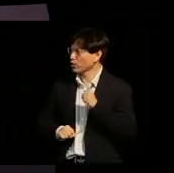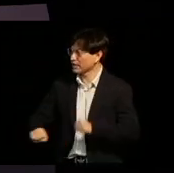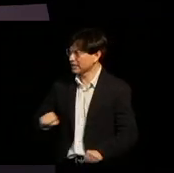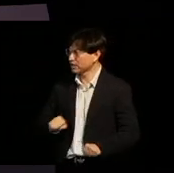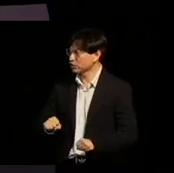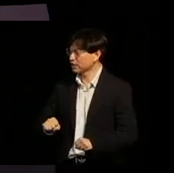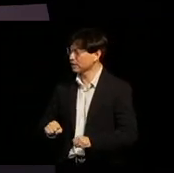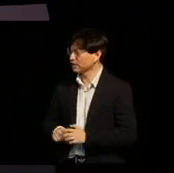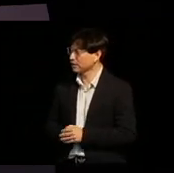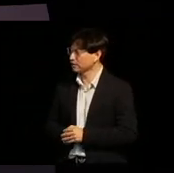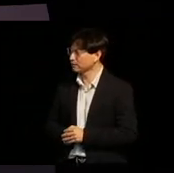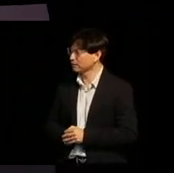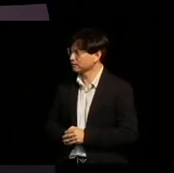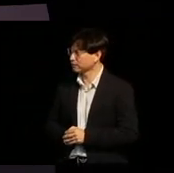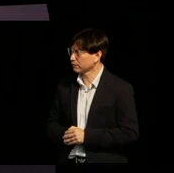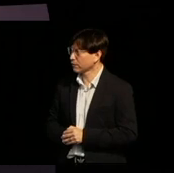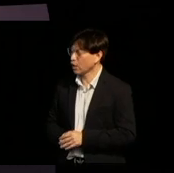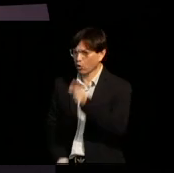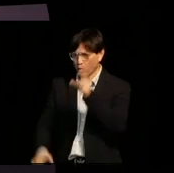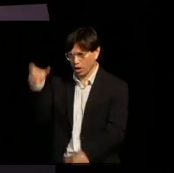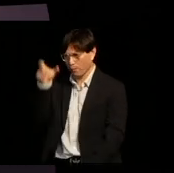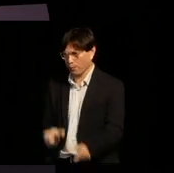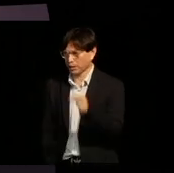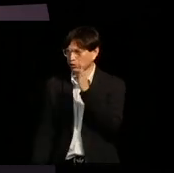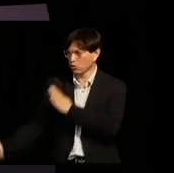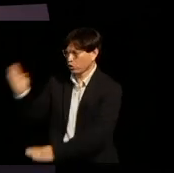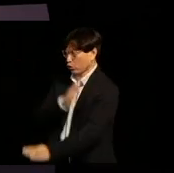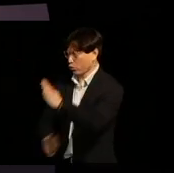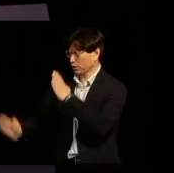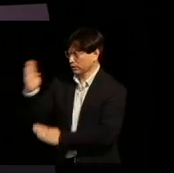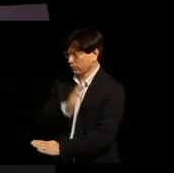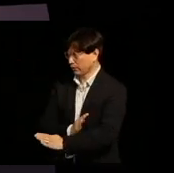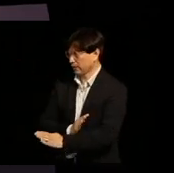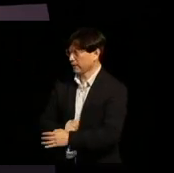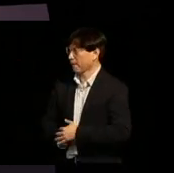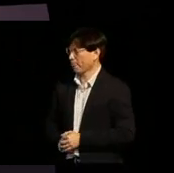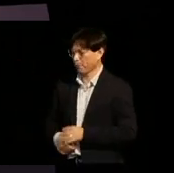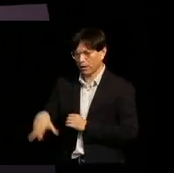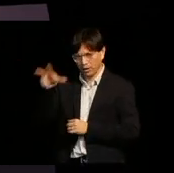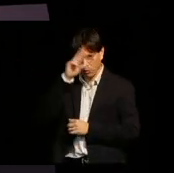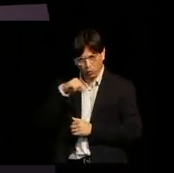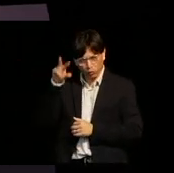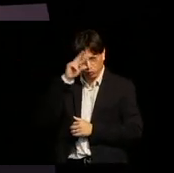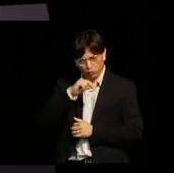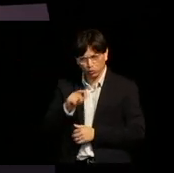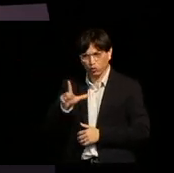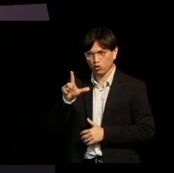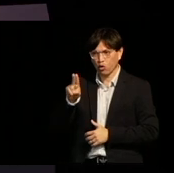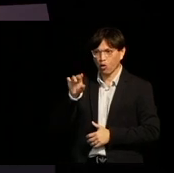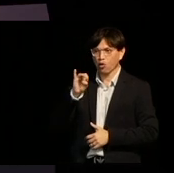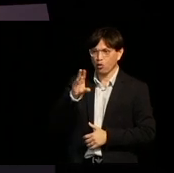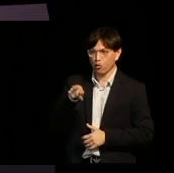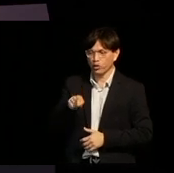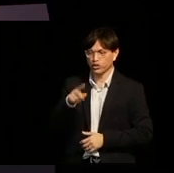pastorale delle persone con disabilità abbiamo conosciuto Don Luigi al primo